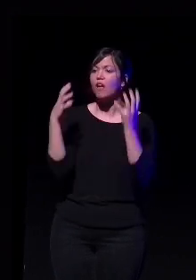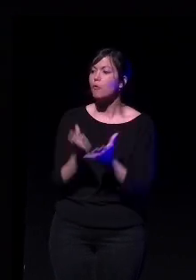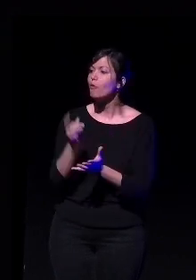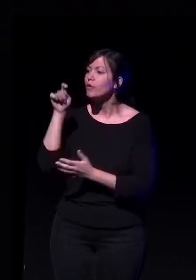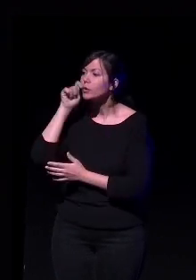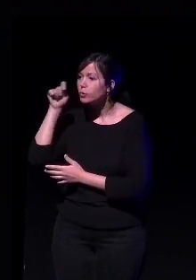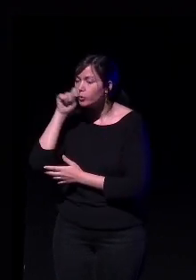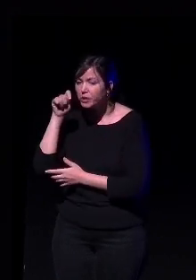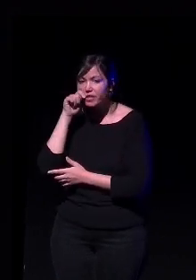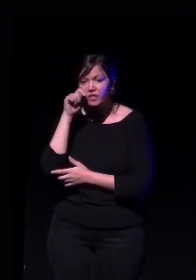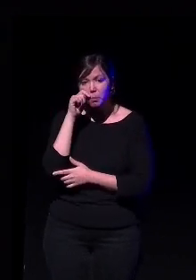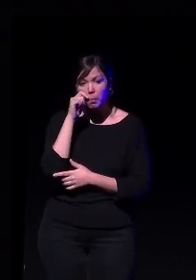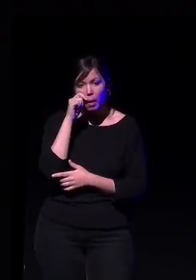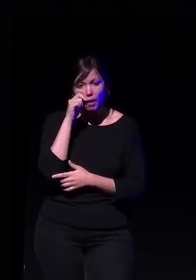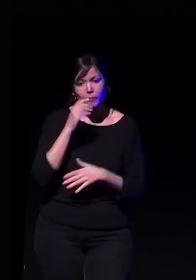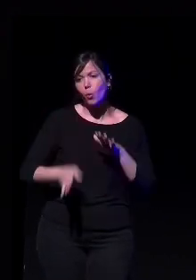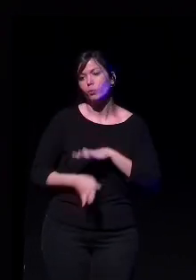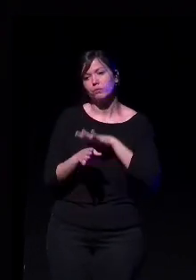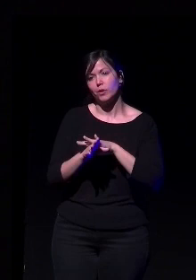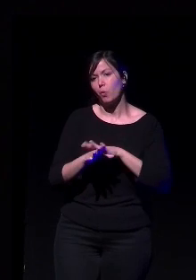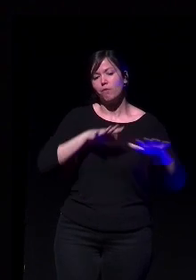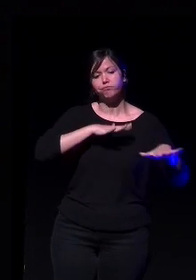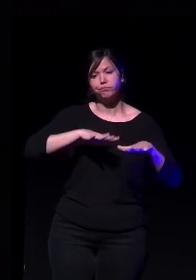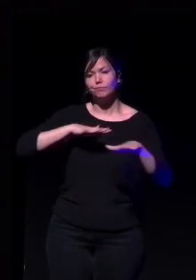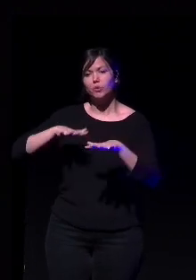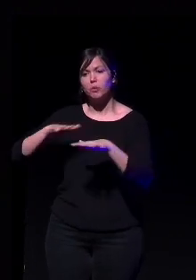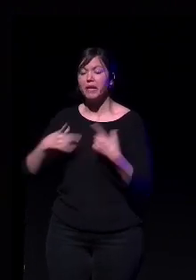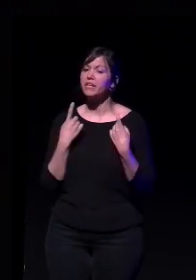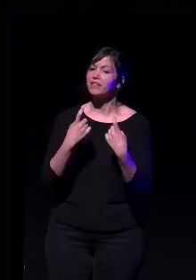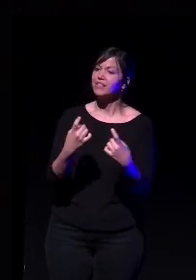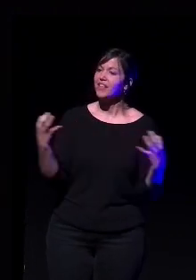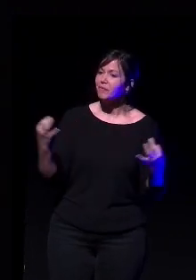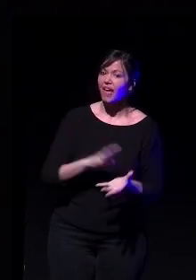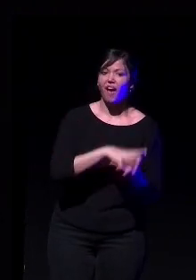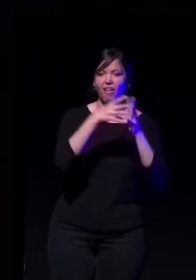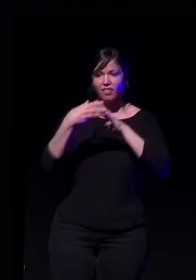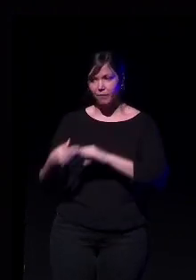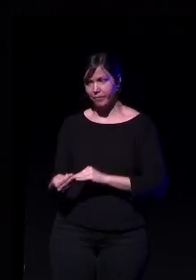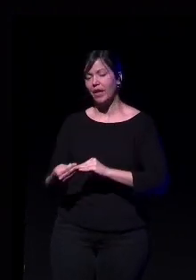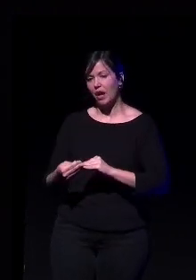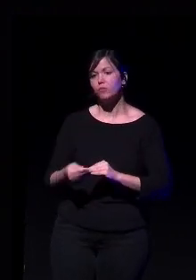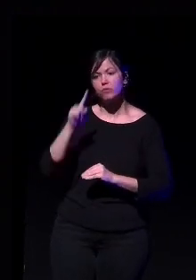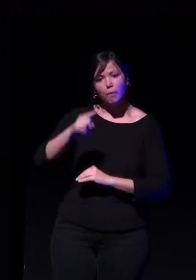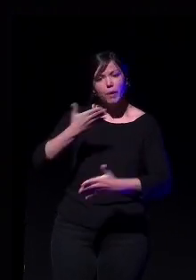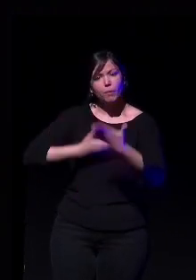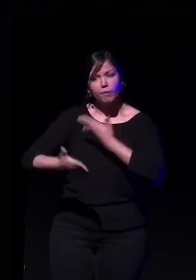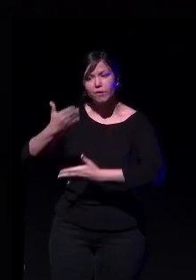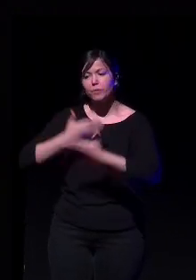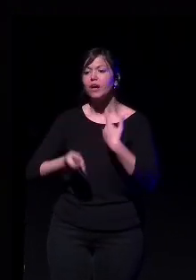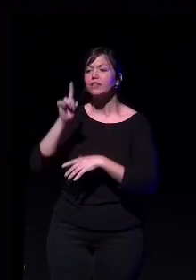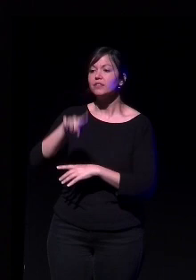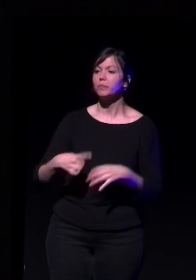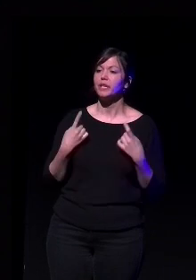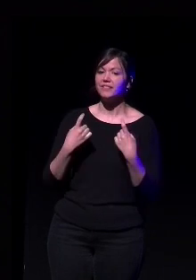turisme està en constant evolució i ens caldrà, evidentment, adaptar-nos, ens caldrà col·laborar i sobretot també ens